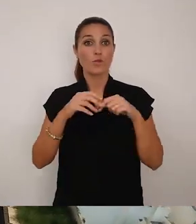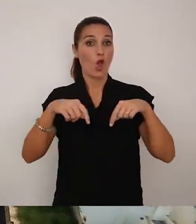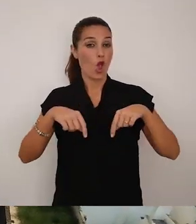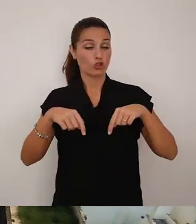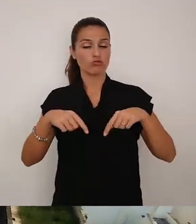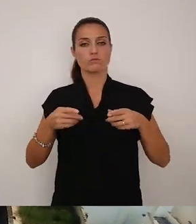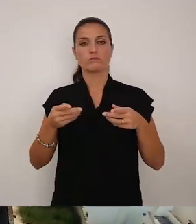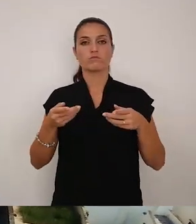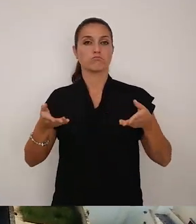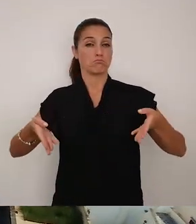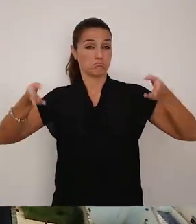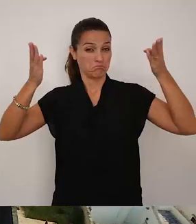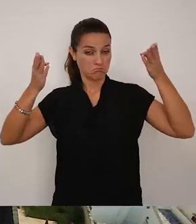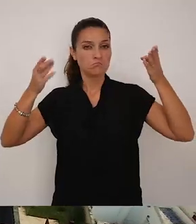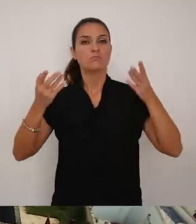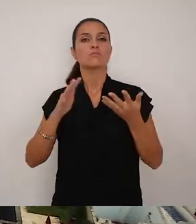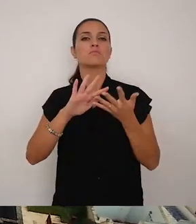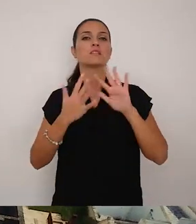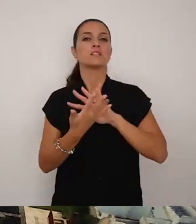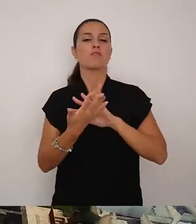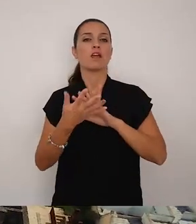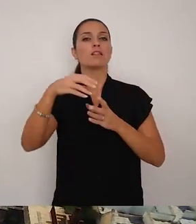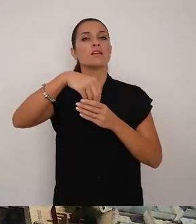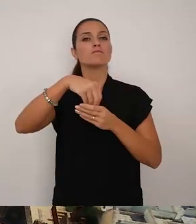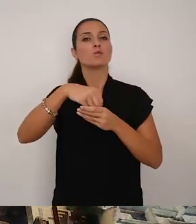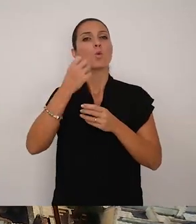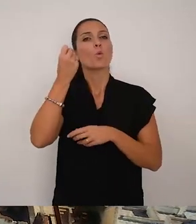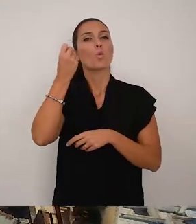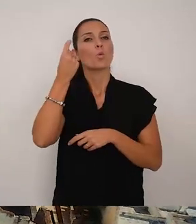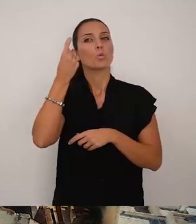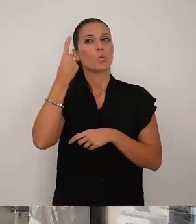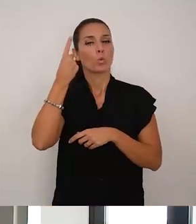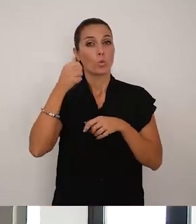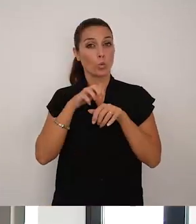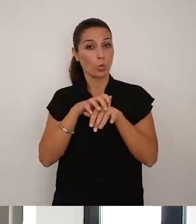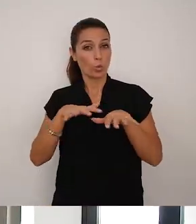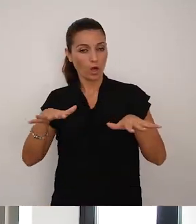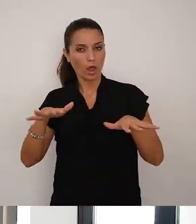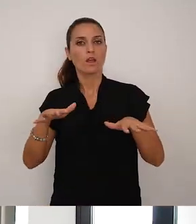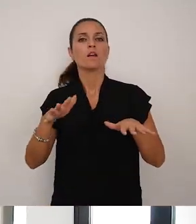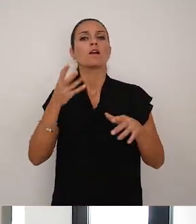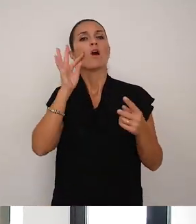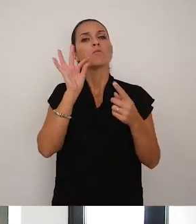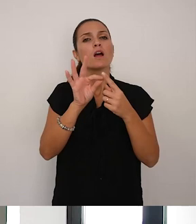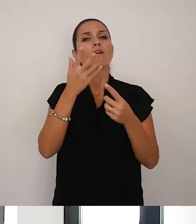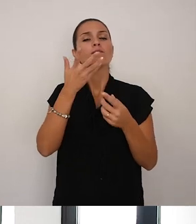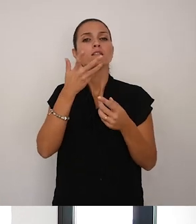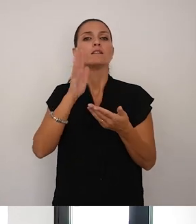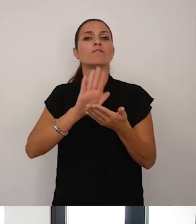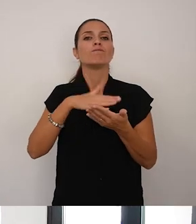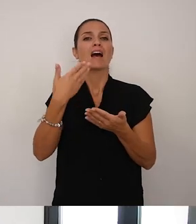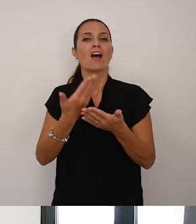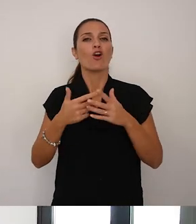Oggi l'edificio è stato promosso a contenitore culturale della comunità matinese, incentrato alla valorizzazione delle